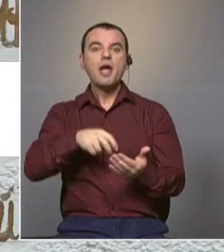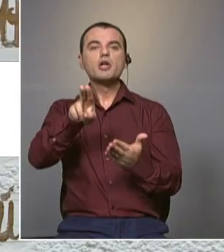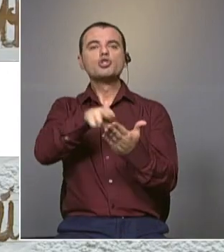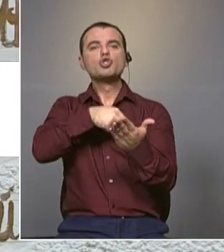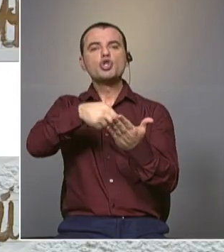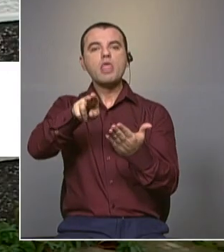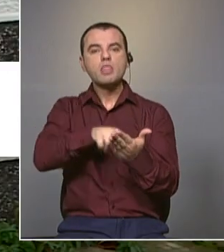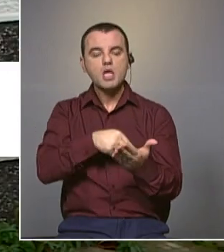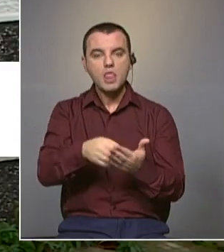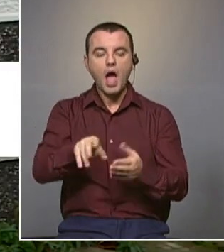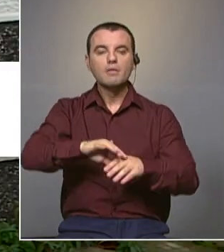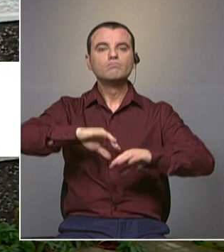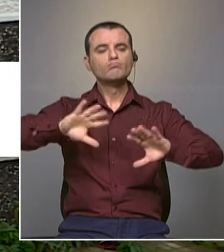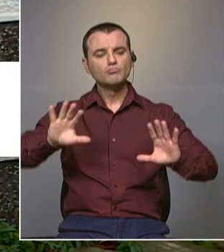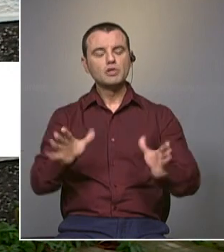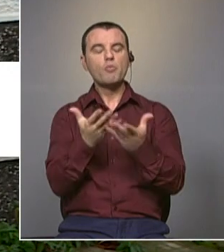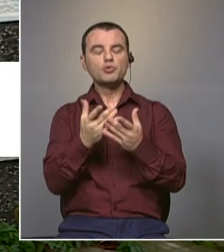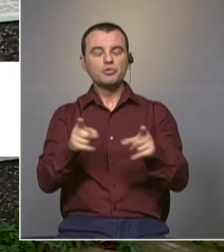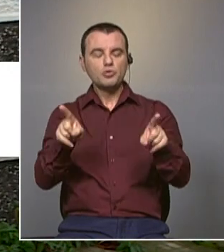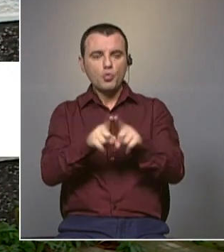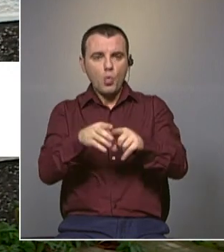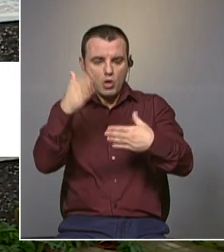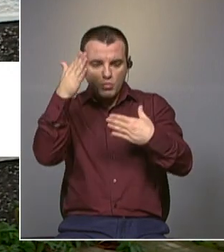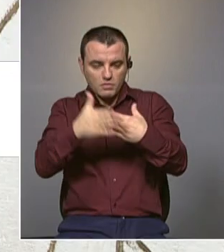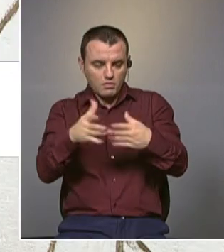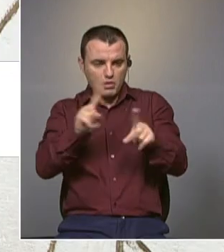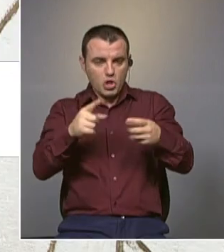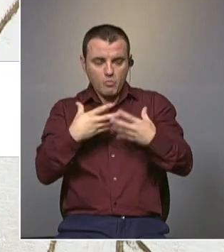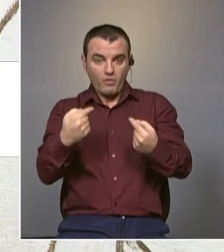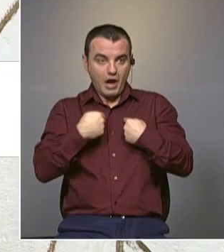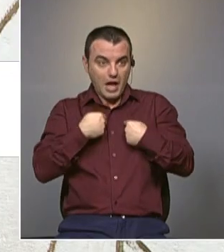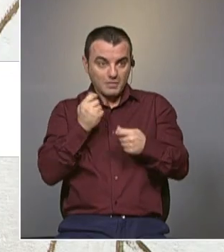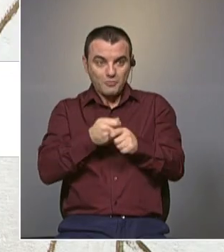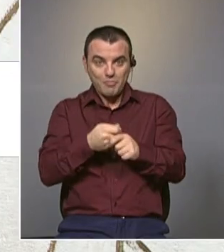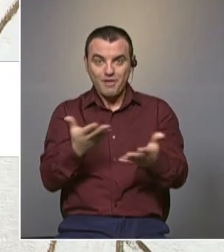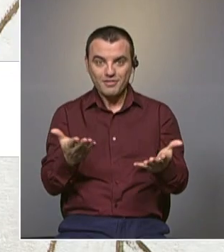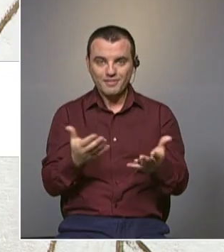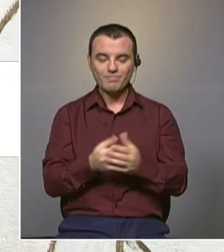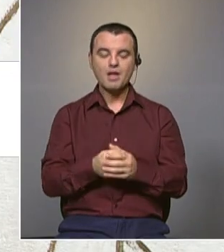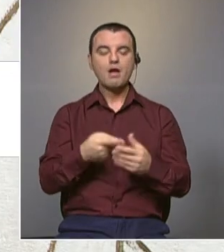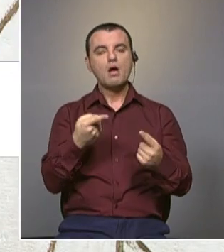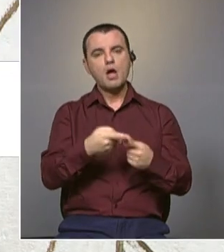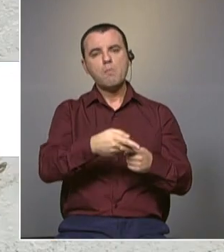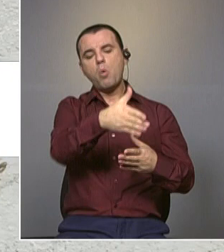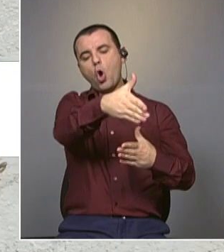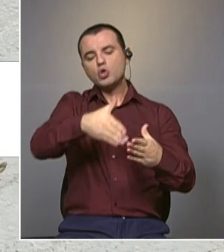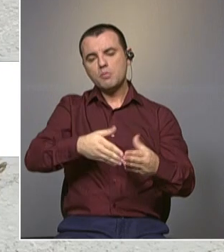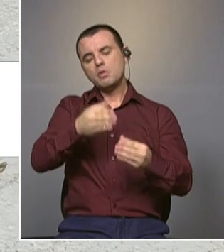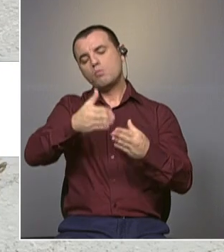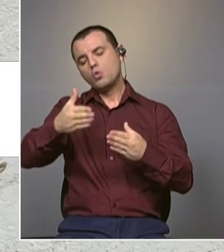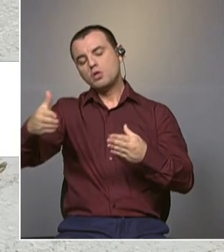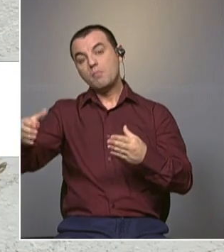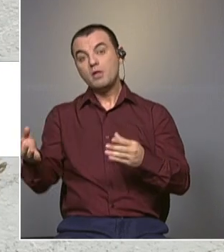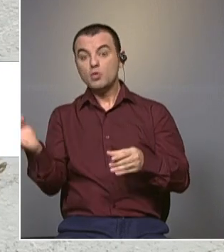започнах и когато свърших, не повярвах, че аз съм го нарисувала. По стените постепенно се появили и други герои от